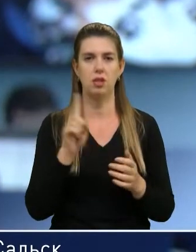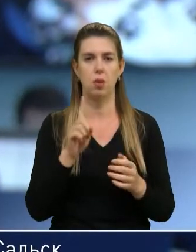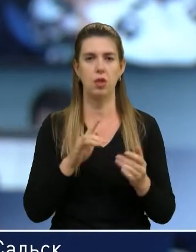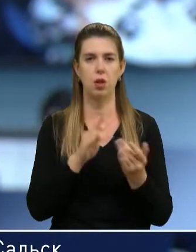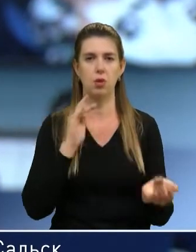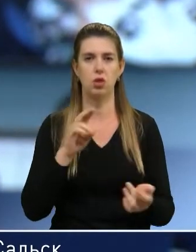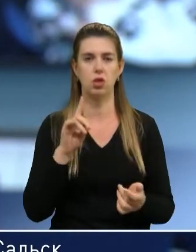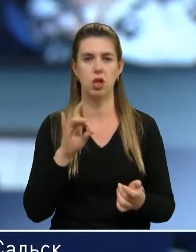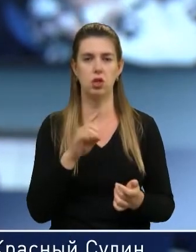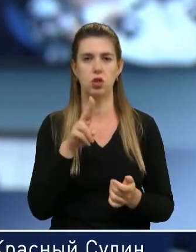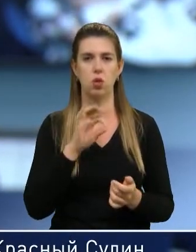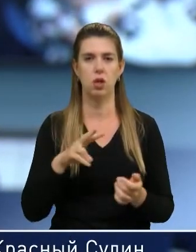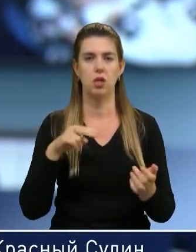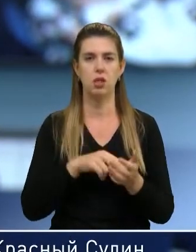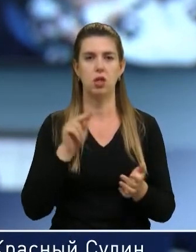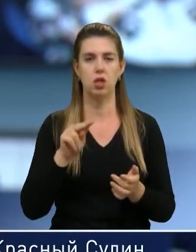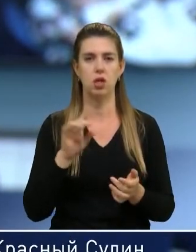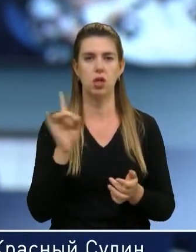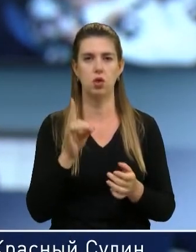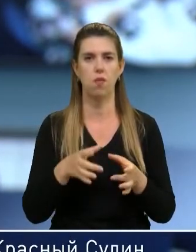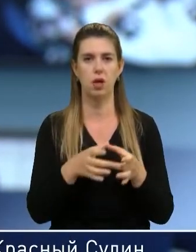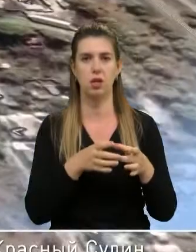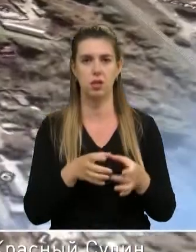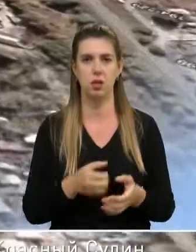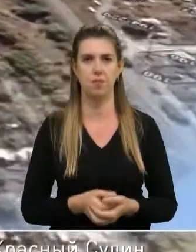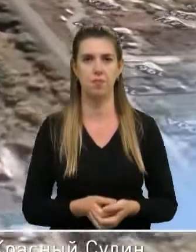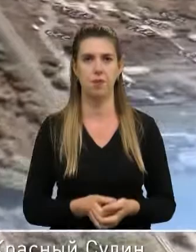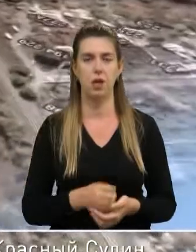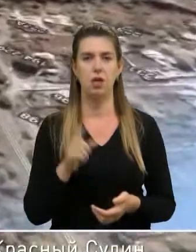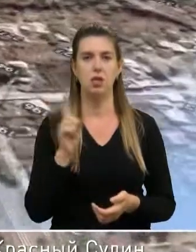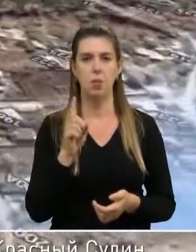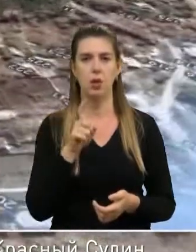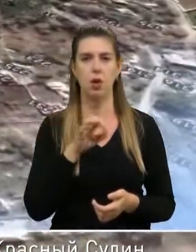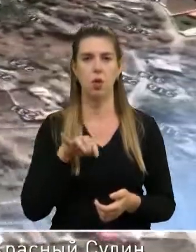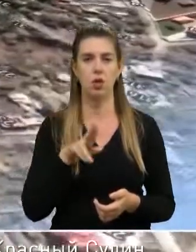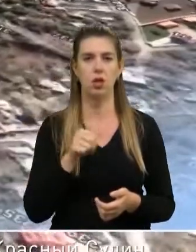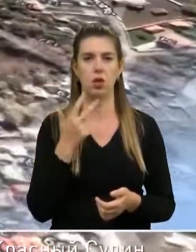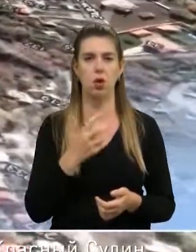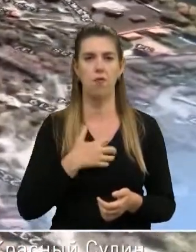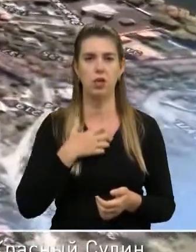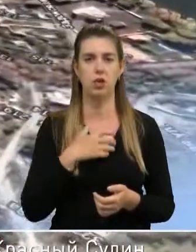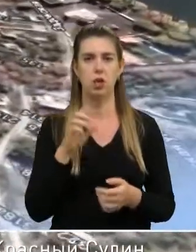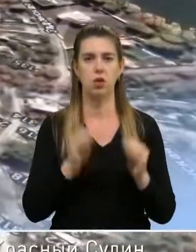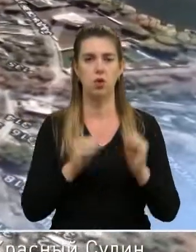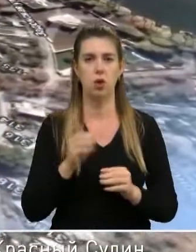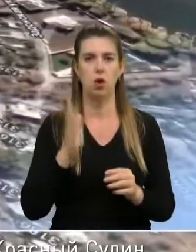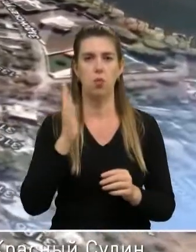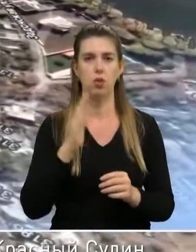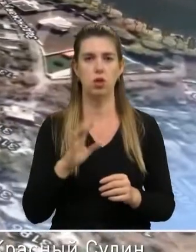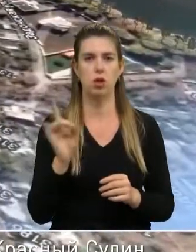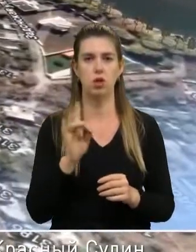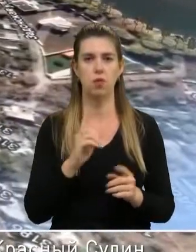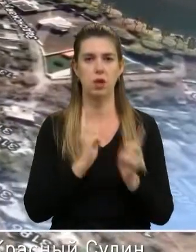мостом через Дон и станет частью Ростовского кольца. Западная хорда – одна из трех важнейших составляющих будущего